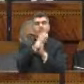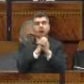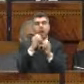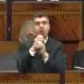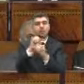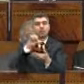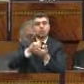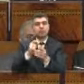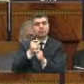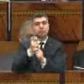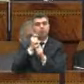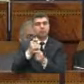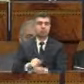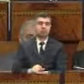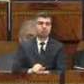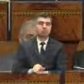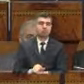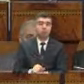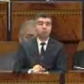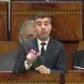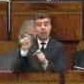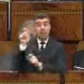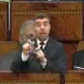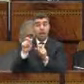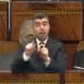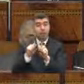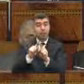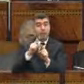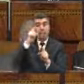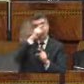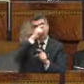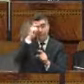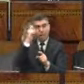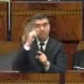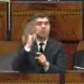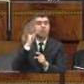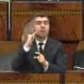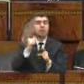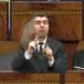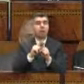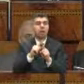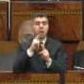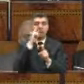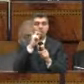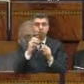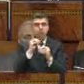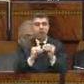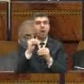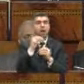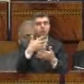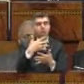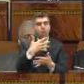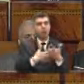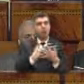الترابية. السيد الوزير، إن المواطنين يعانون الويلات كل صيف مع مفاجآت المكتب الوطني للماء والكهرباء بسبب فواتيره